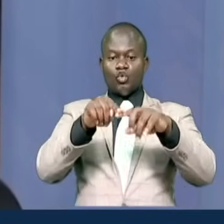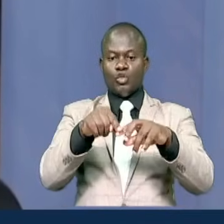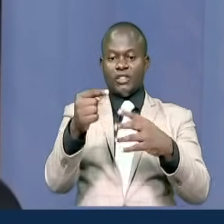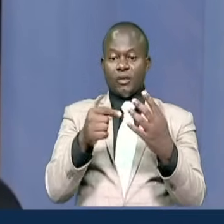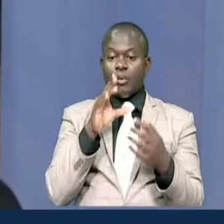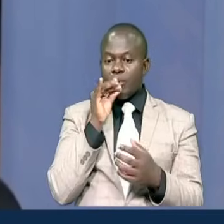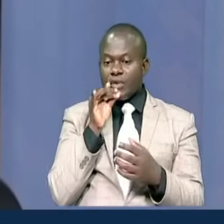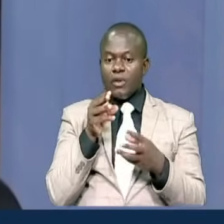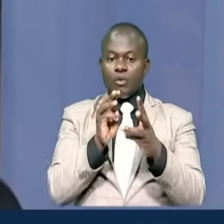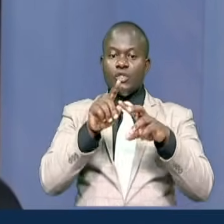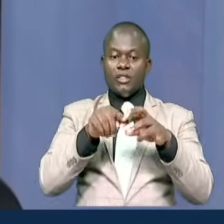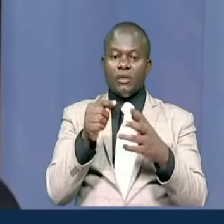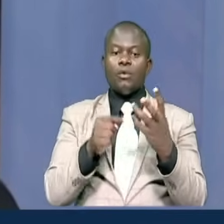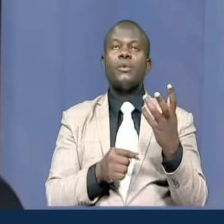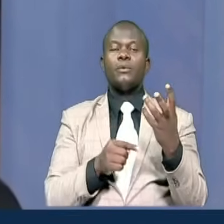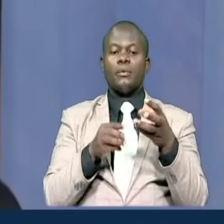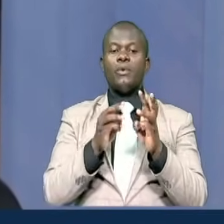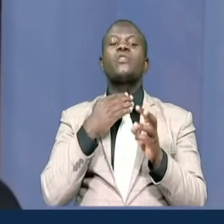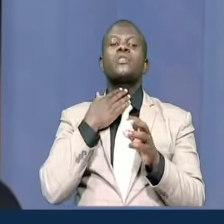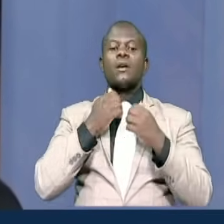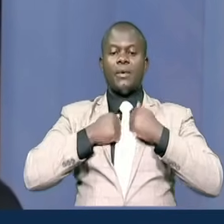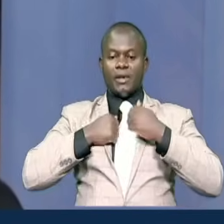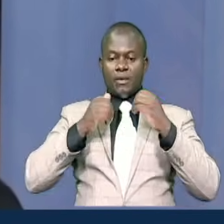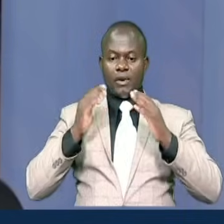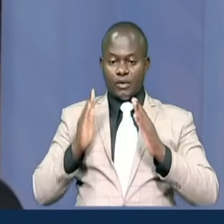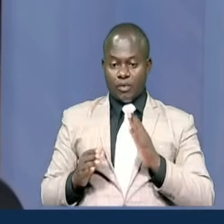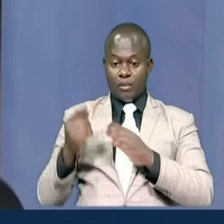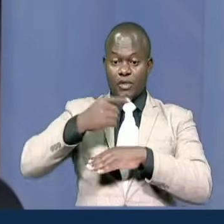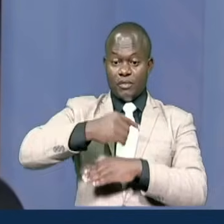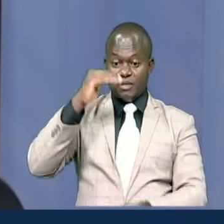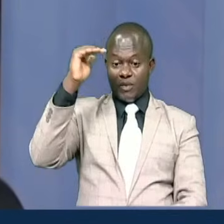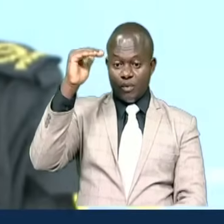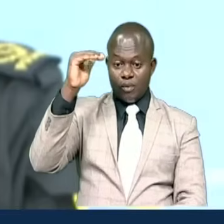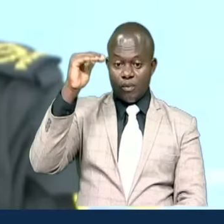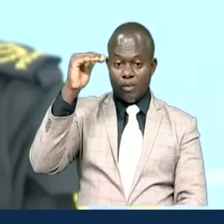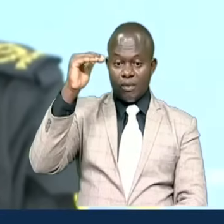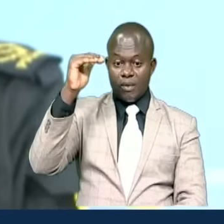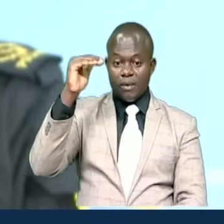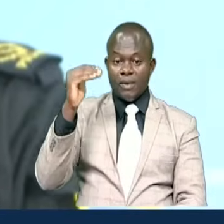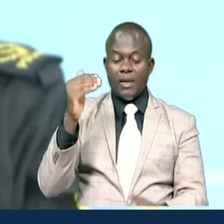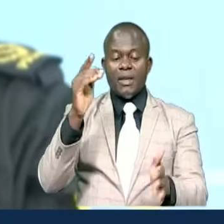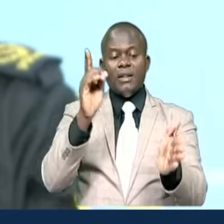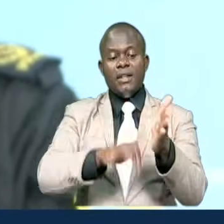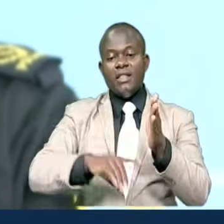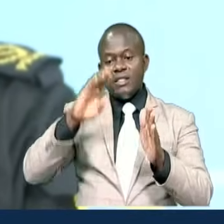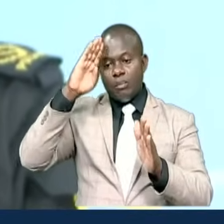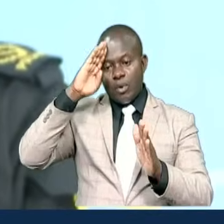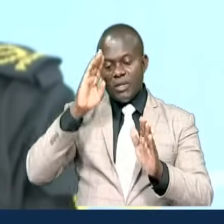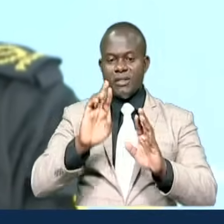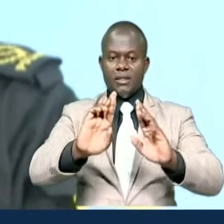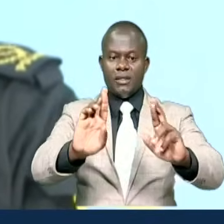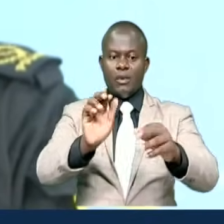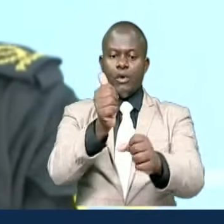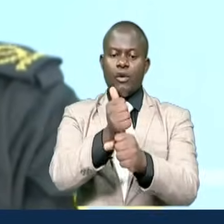ushingiye no ku buryo mwifuza ko Abanyarwanda bitwara muri iyi minsi mikuru, ni iki polisi yiteguye